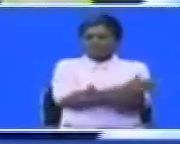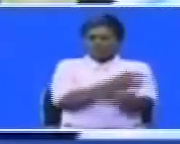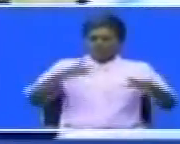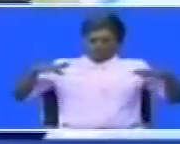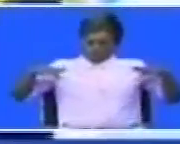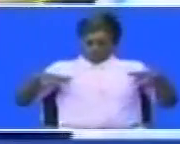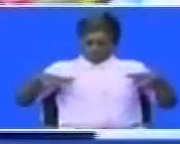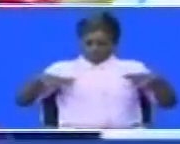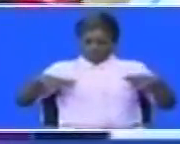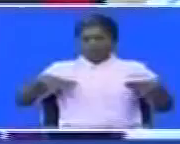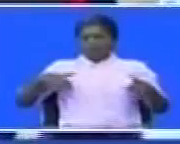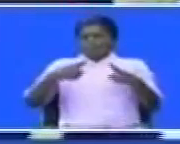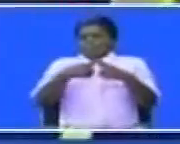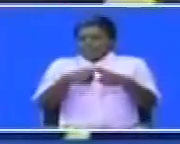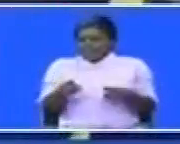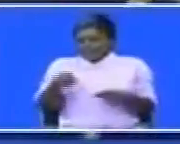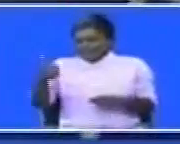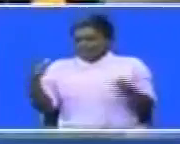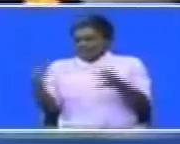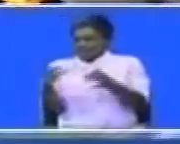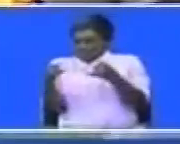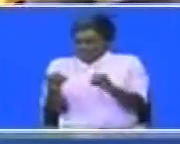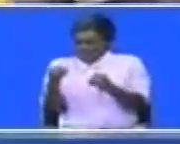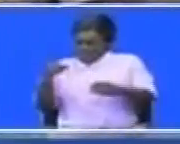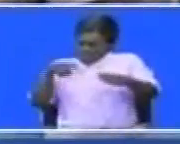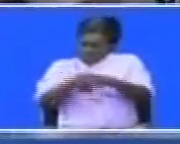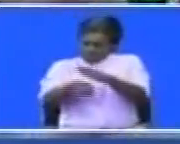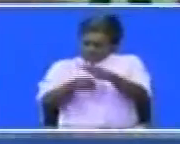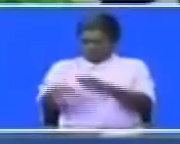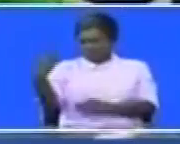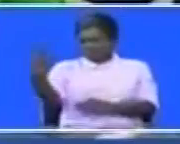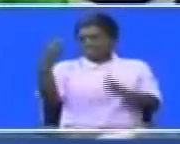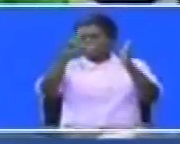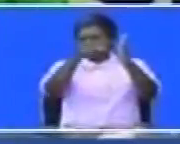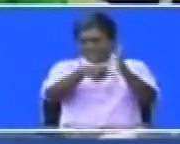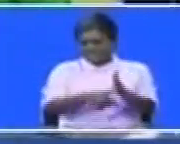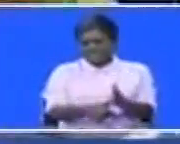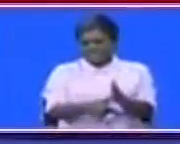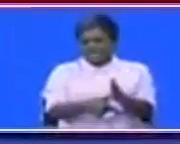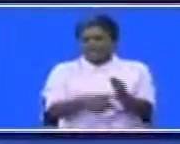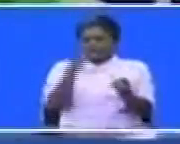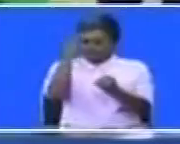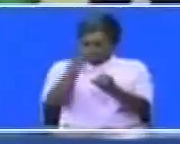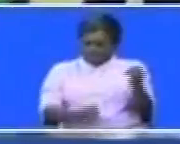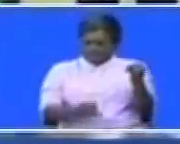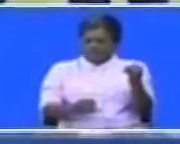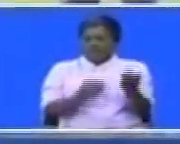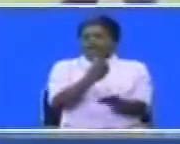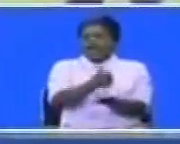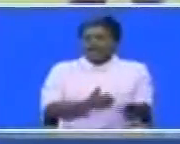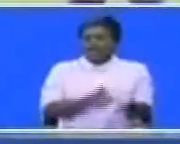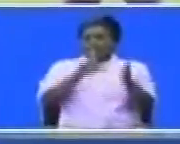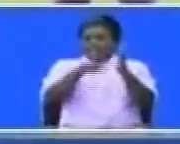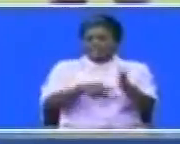mapumziko. Menyinkwa hata hivyo walijikakamua na kufunga mabao 3 baada ya katika kipindi cha pili na